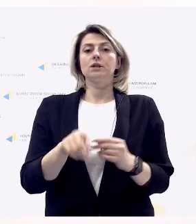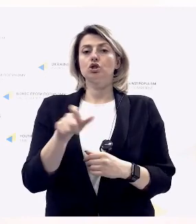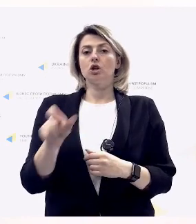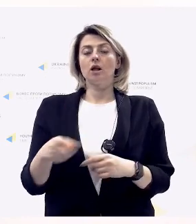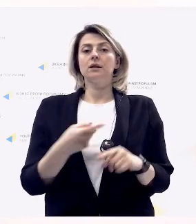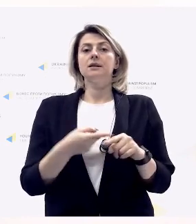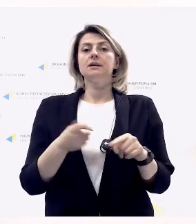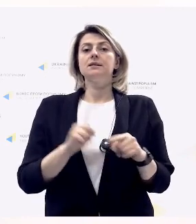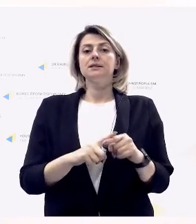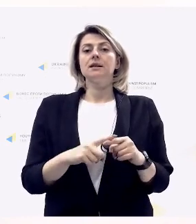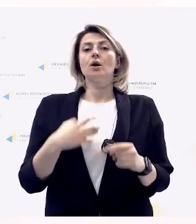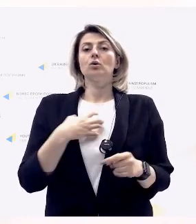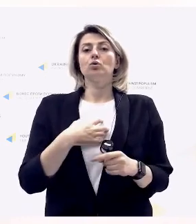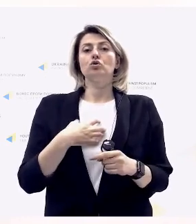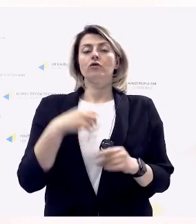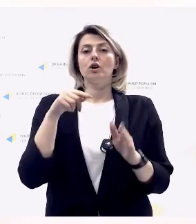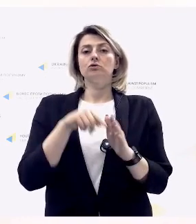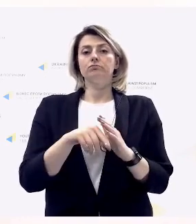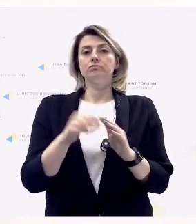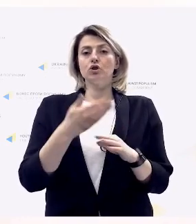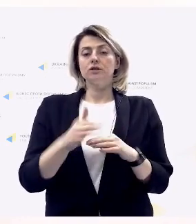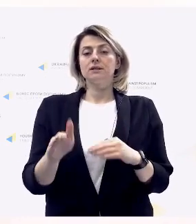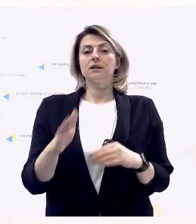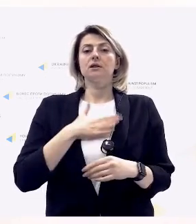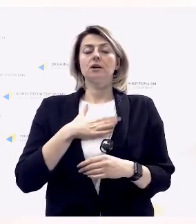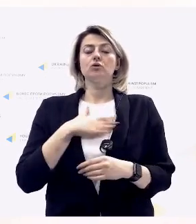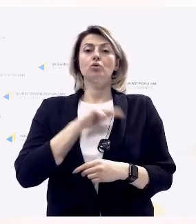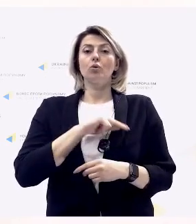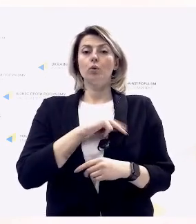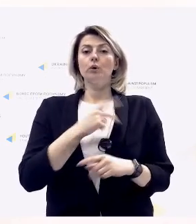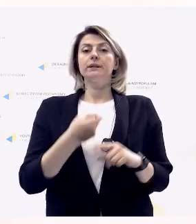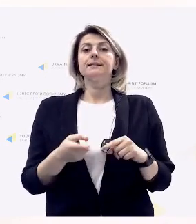постраждалих. Це ключова частина нашої роботи. Це